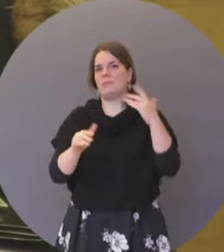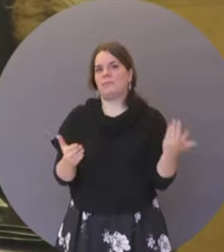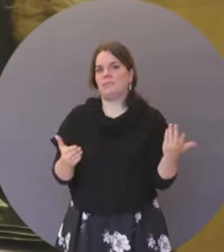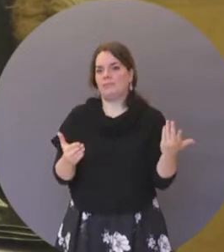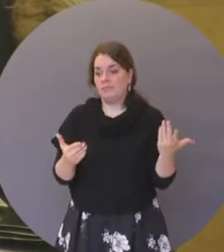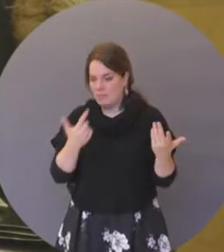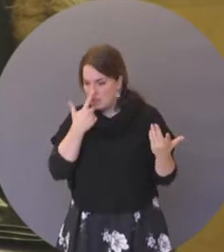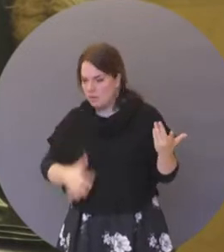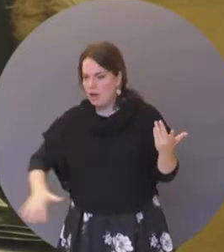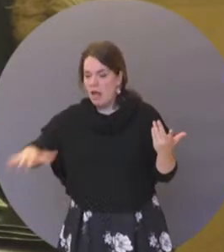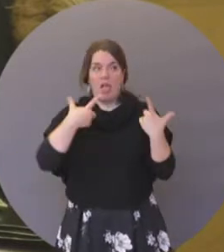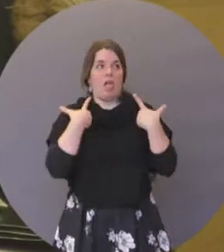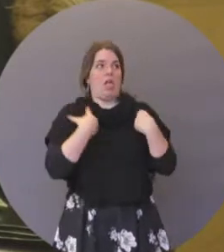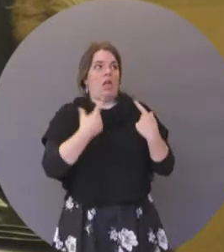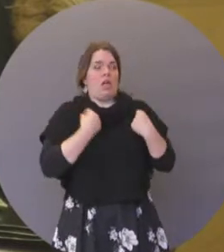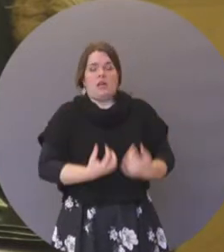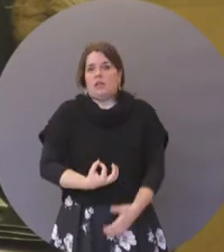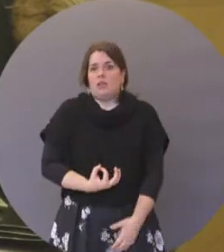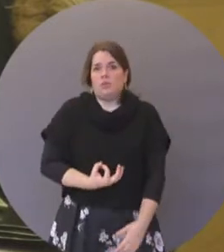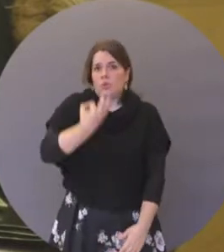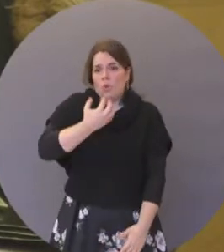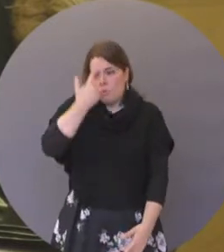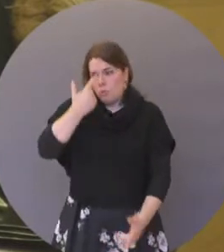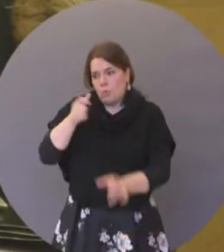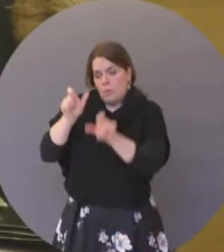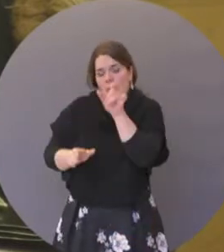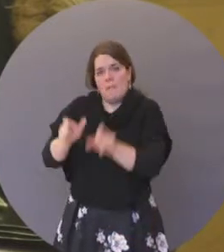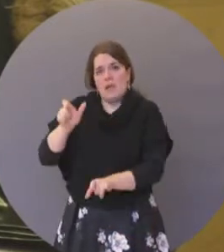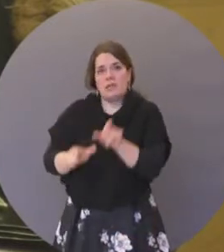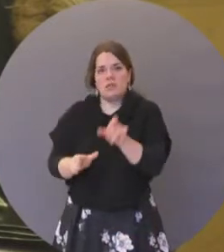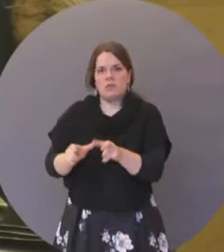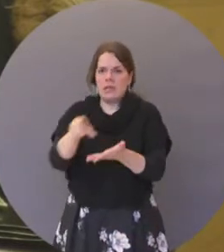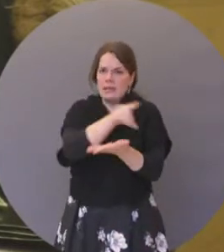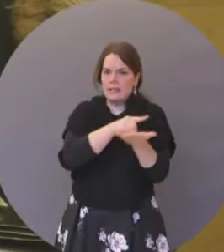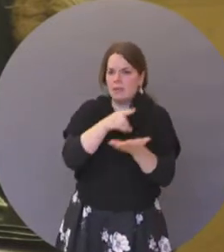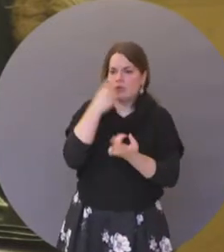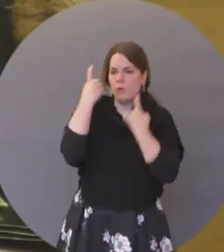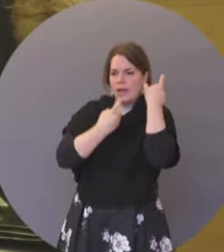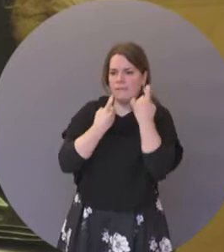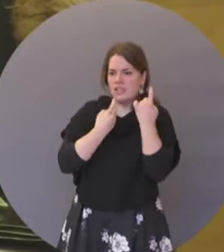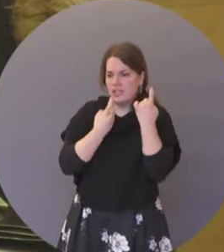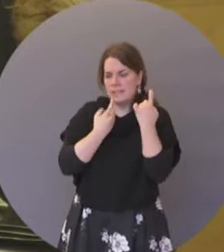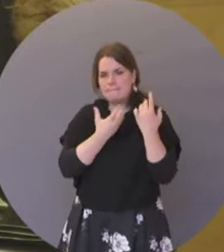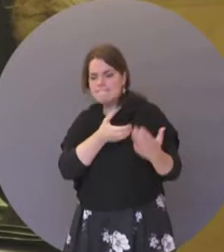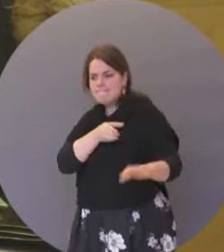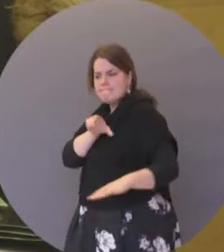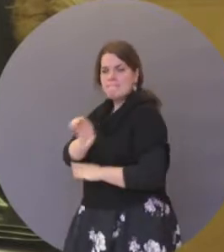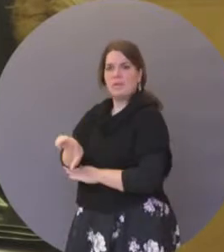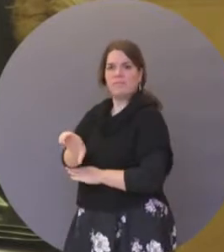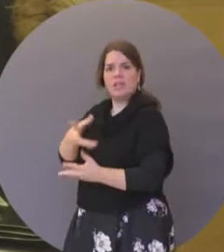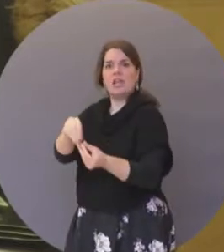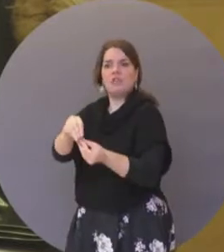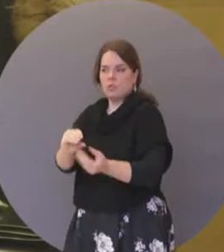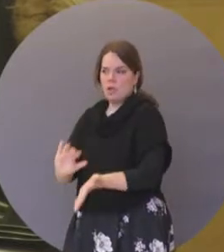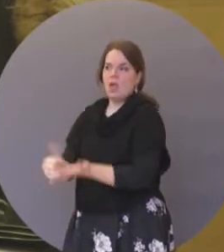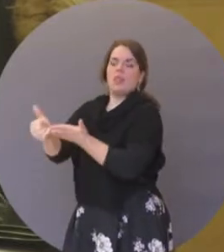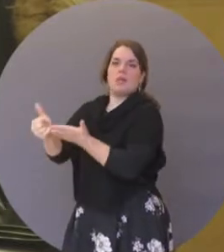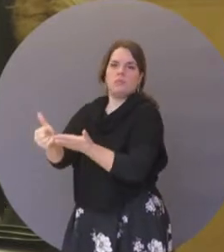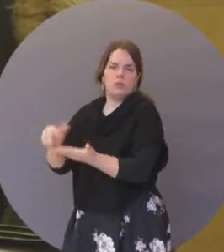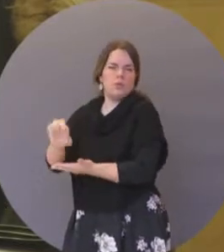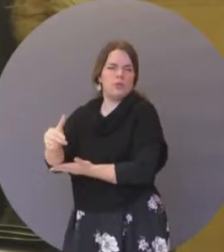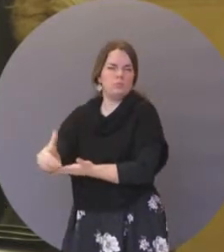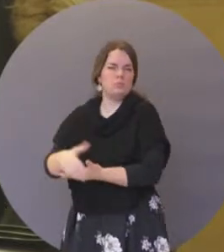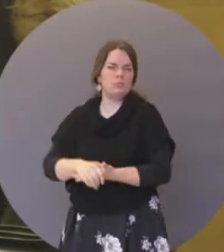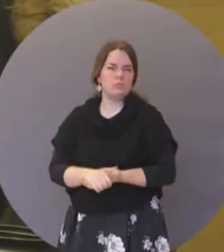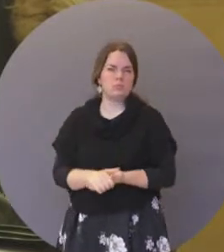locataires le département a-t-il prévu un accompagnement complémentaire pour aider ceci si cette situation